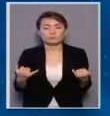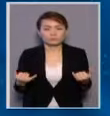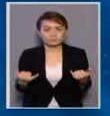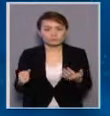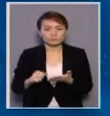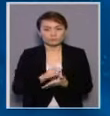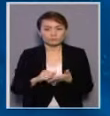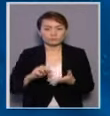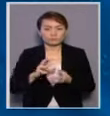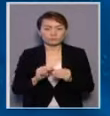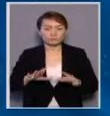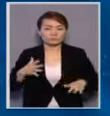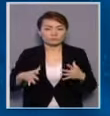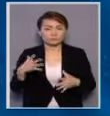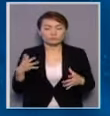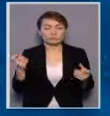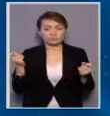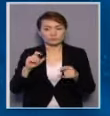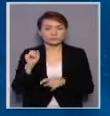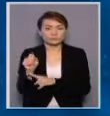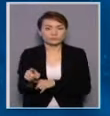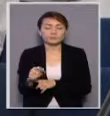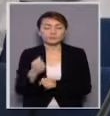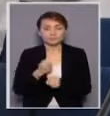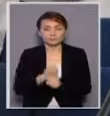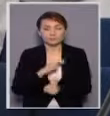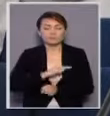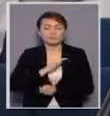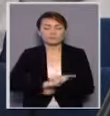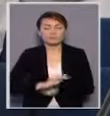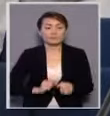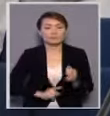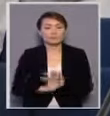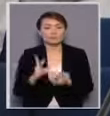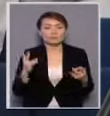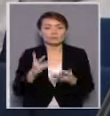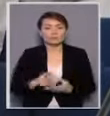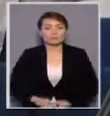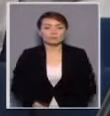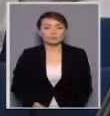құжаттарын дайындап уже мердігерді анықтады. Жұмысын осы қазіргі таңда бастау керек.